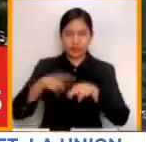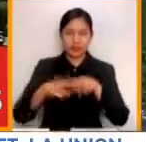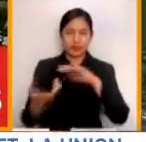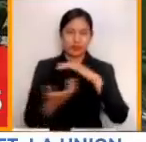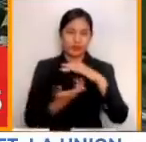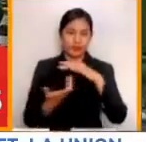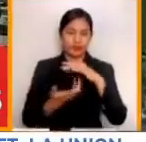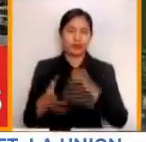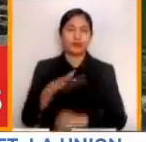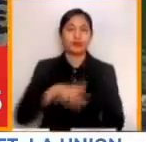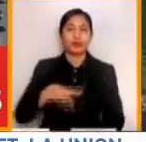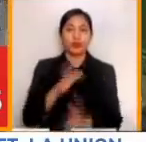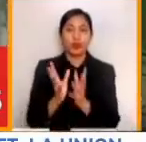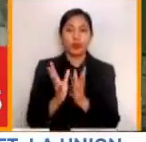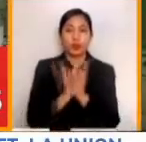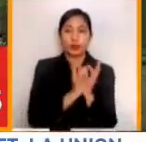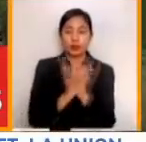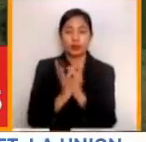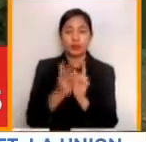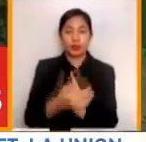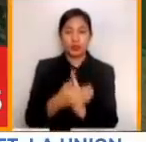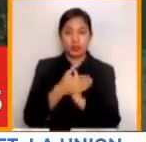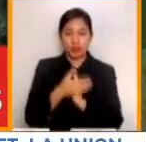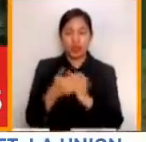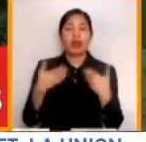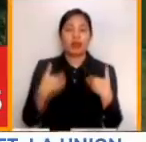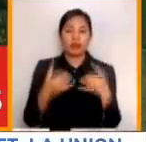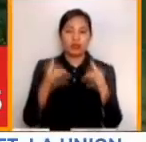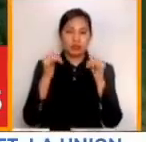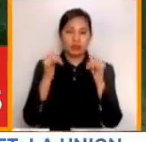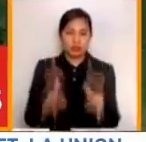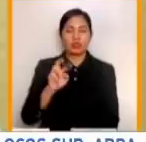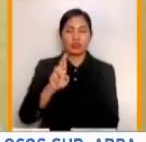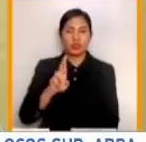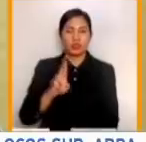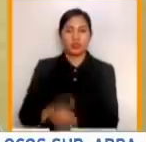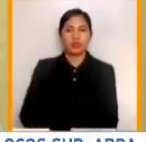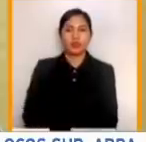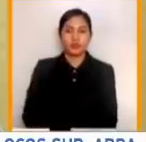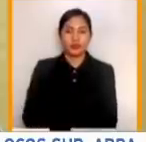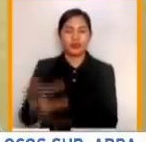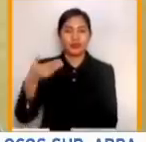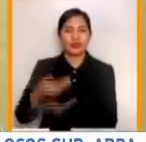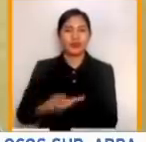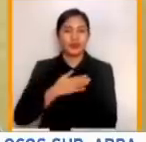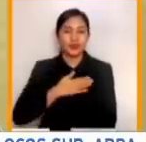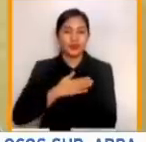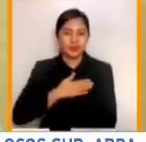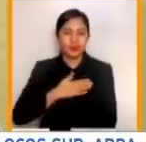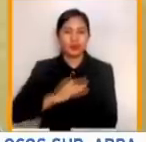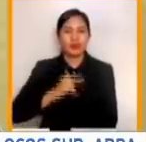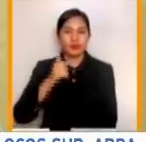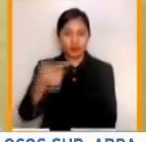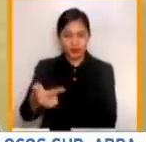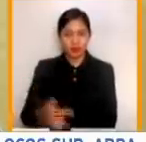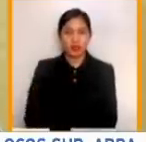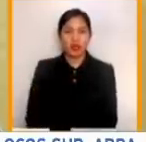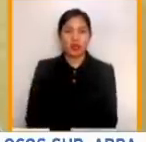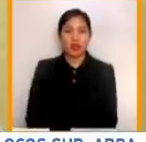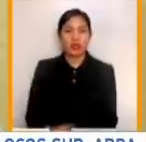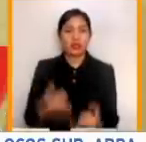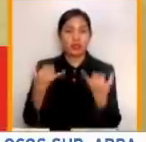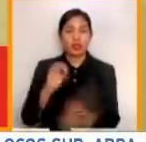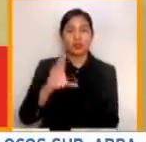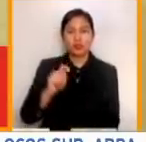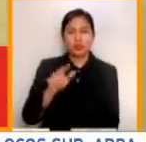labas ng Metro Manila. Yan ang unang balita. Jonathan Andal, Buong Puso para sa Pilipino. Ngayon pong buwan ng Oktubre, nasa 2 o 3 bagyo ang